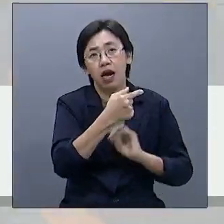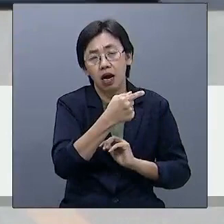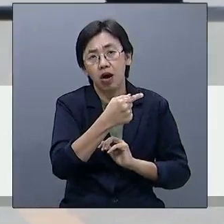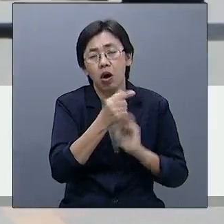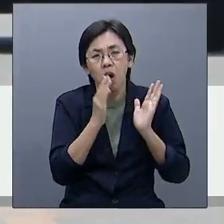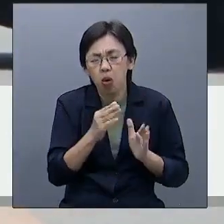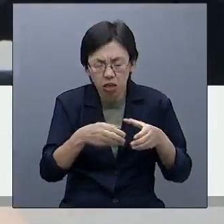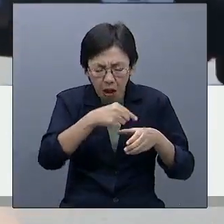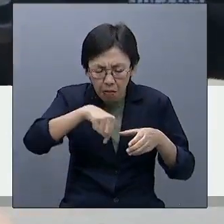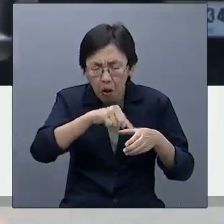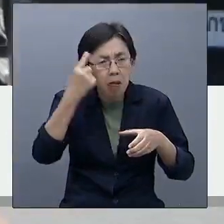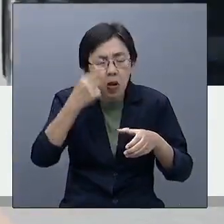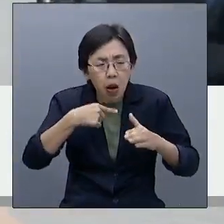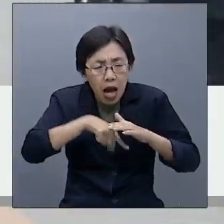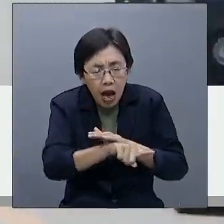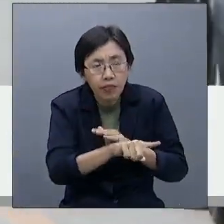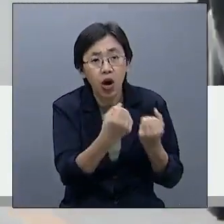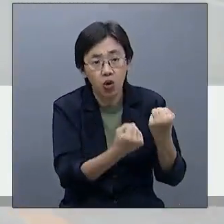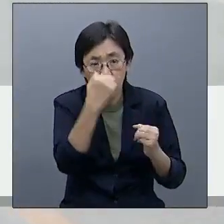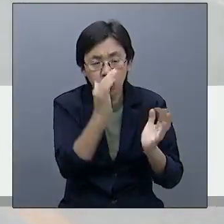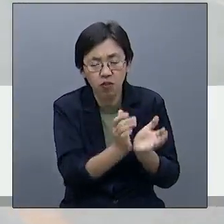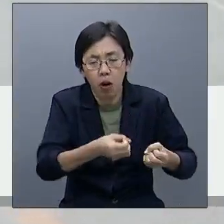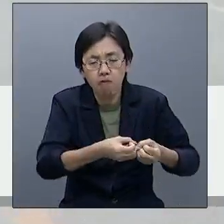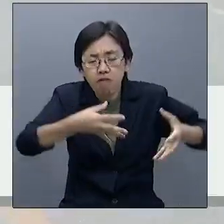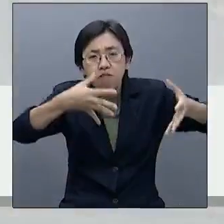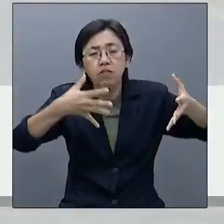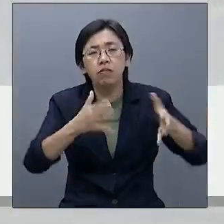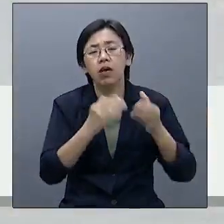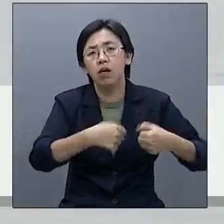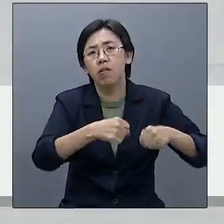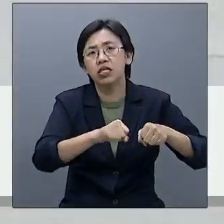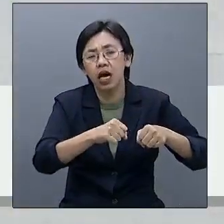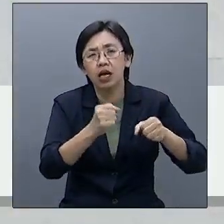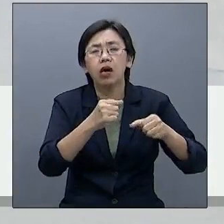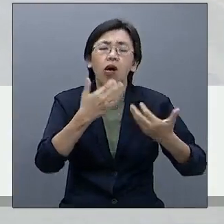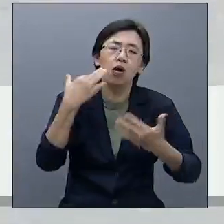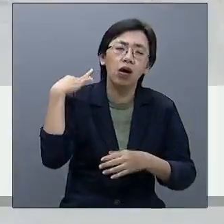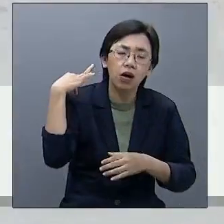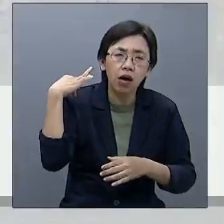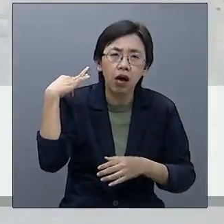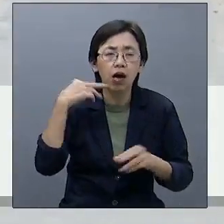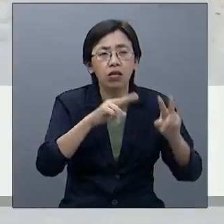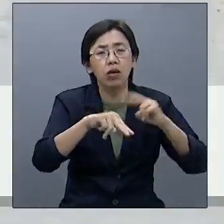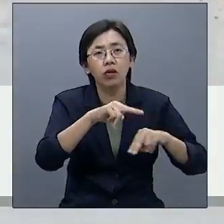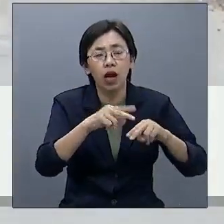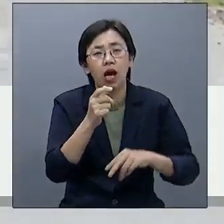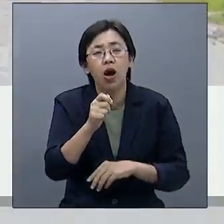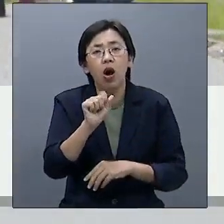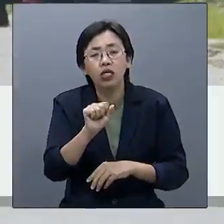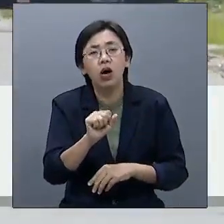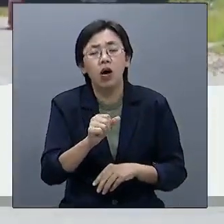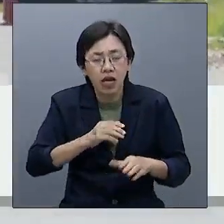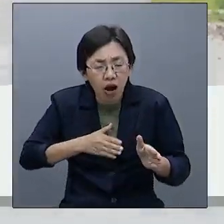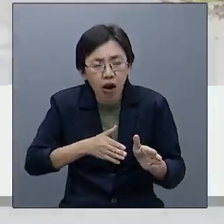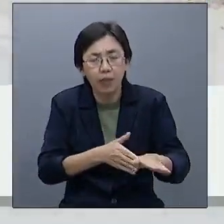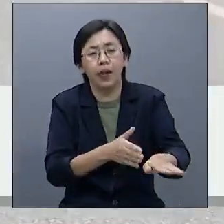เหตุไม่ทราบกลุ่มรอบวางระเบิดรถยนต์ของตำรวจและมีรถจักรยานยนต์เจ้าหน้าที่อาสาสมัครรักษาดินแดนหรืออสขับตามหลังอีก